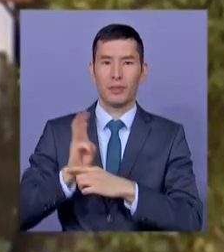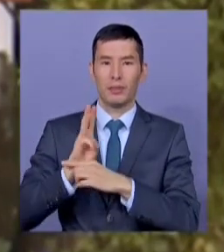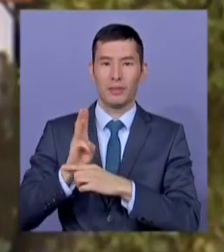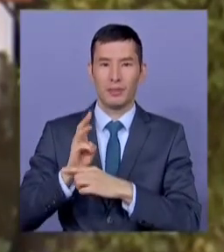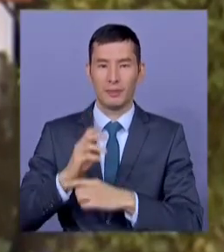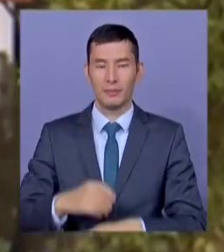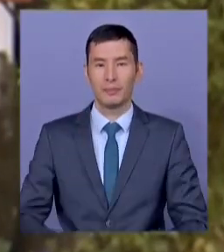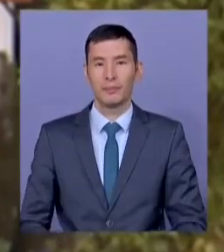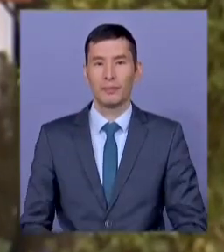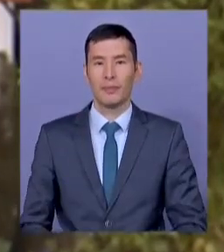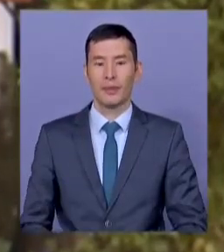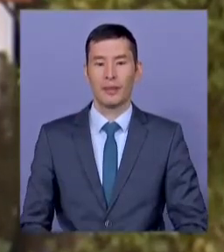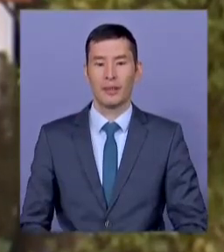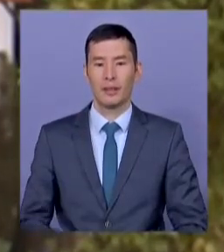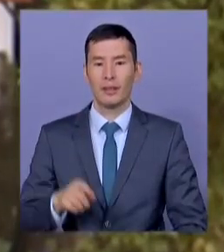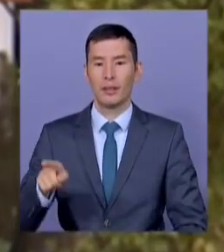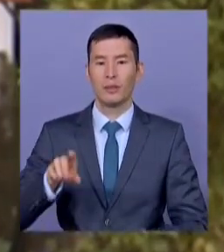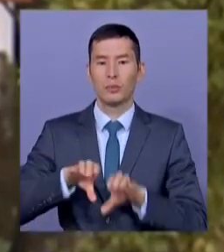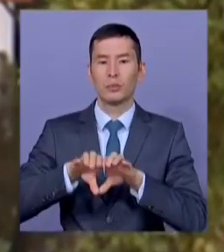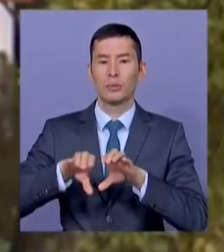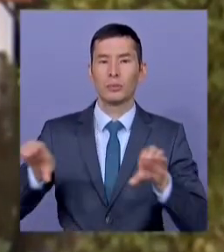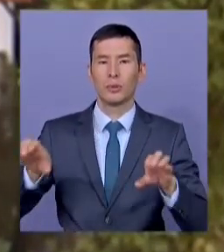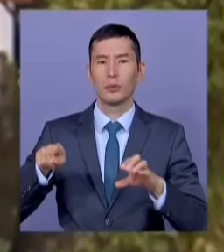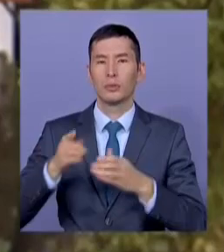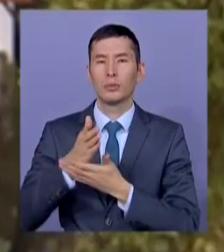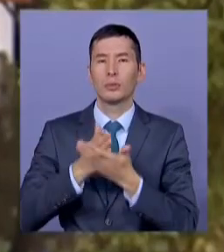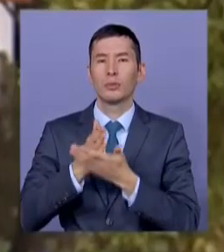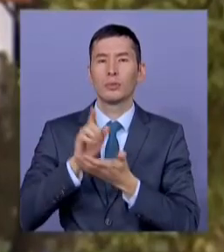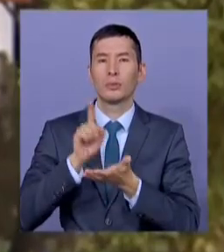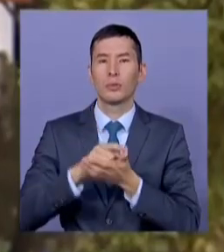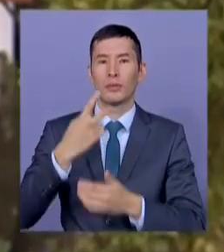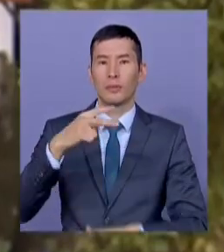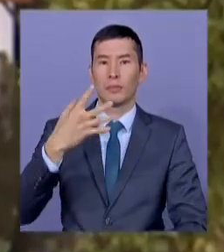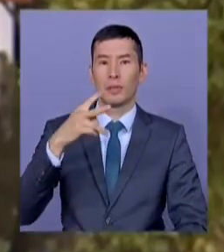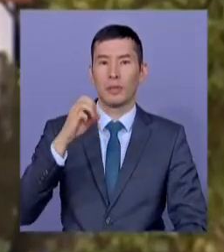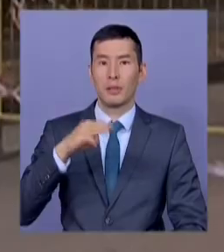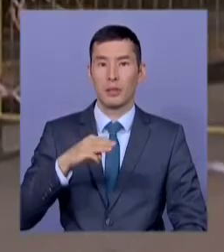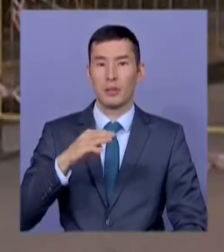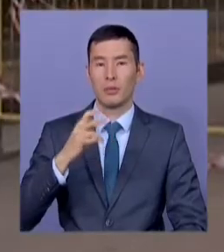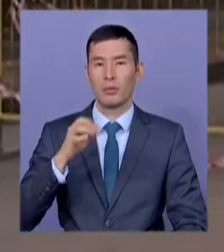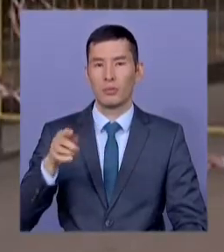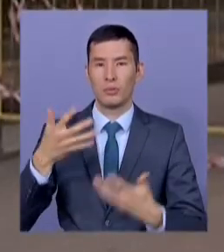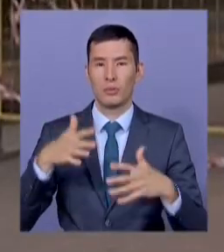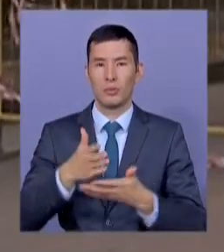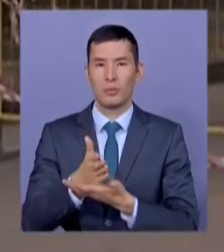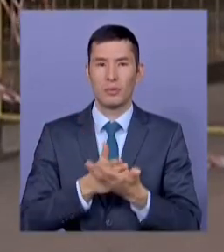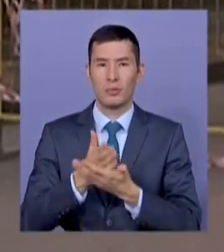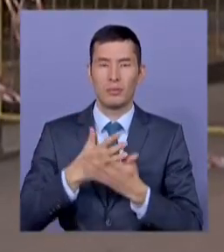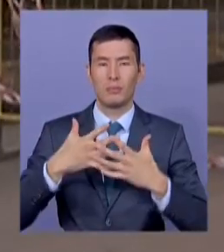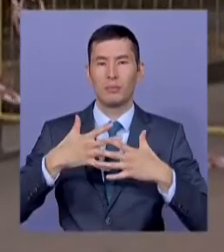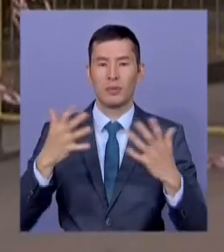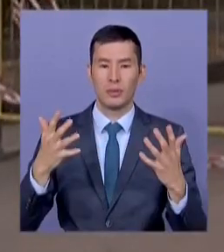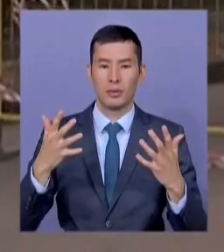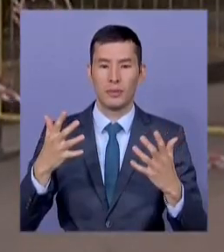Значит, такие трубы рассчитаны на 25 лет. Ну, вот это по максимуму. Всего по территории мегаполиса